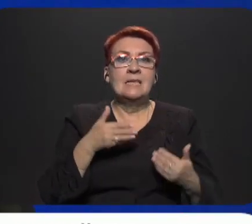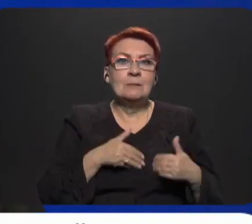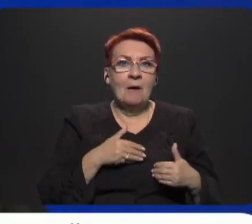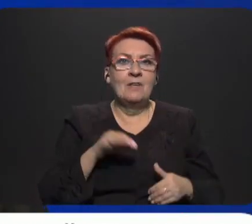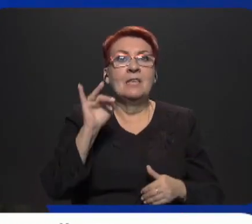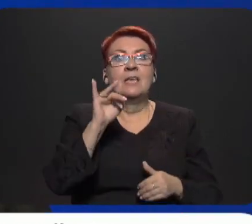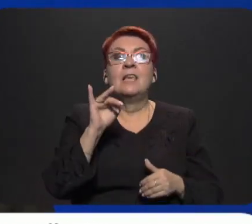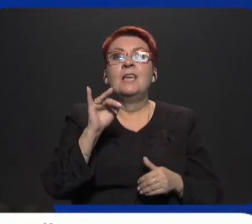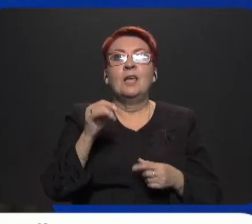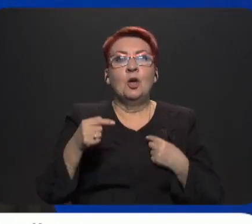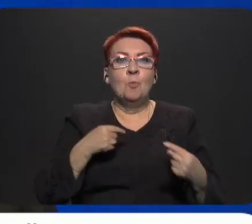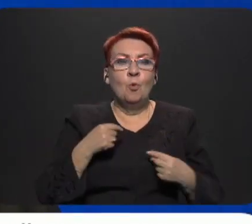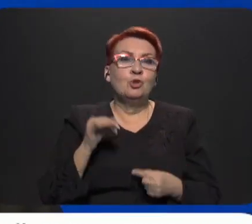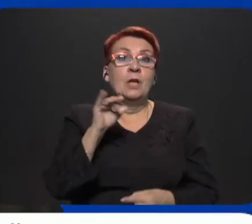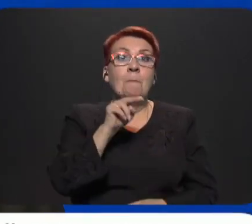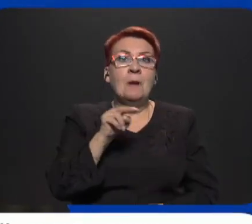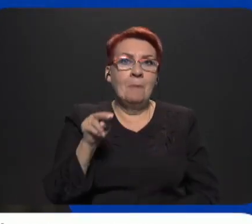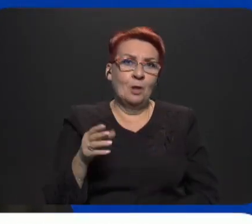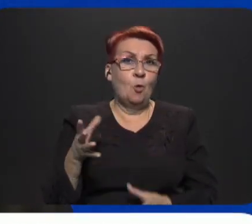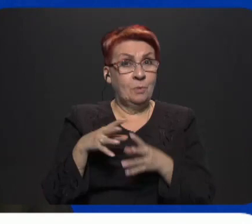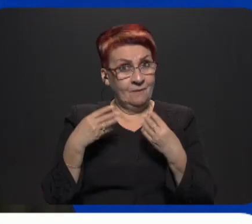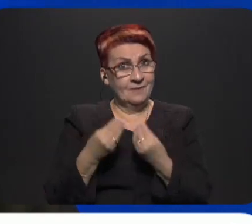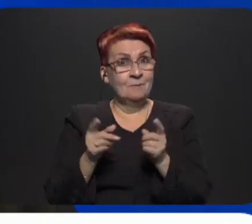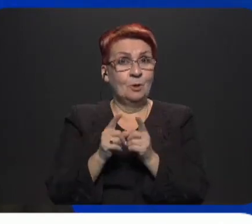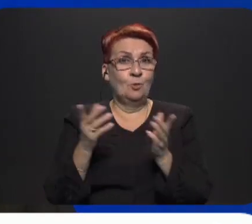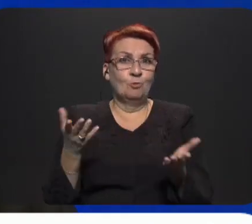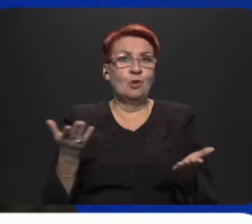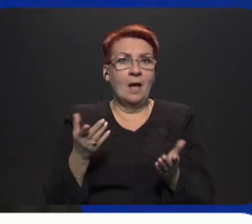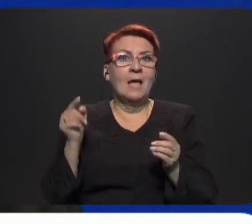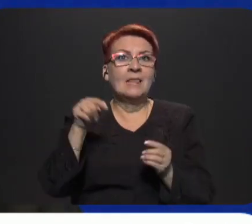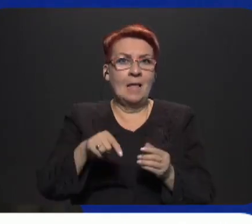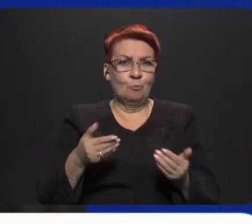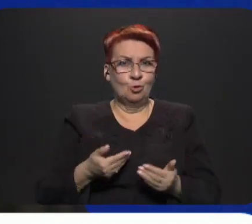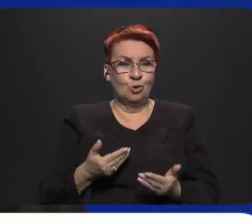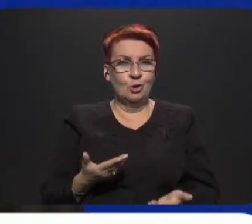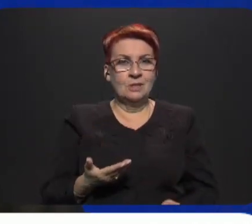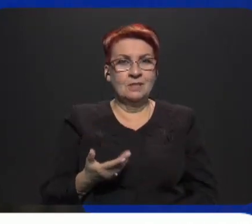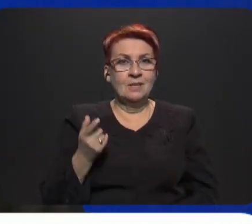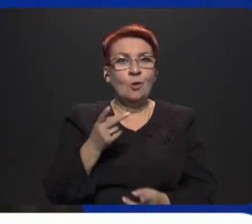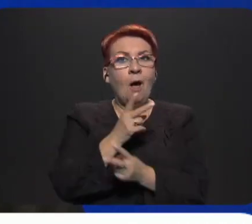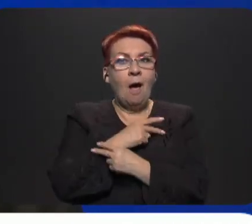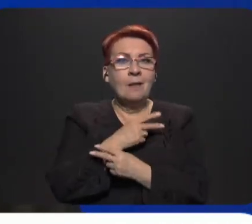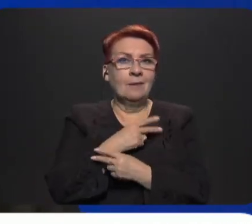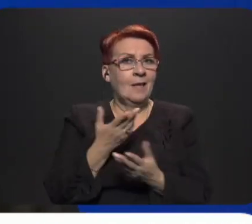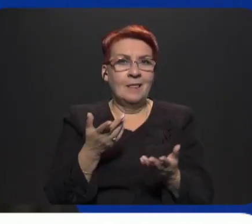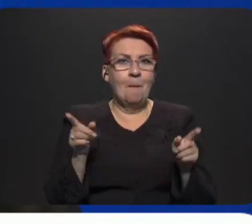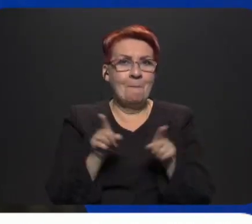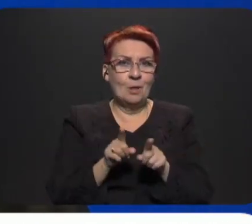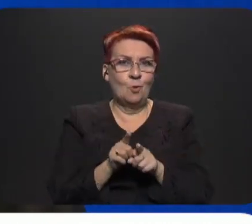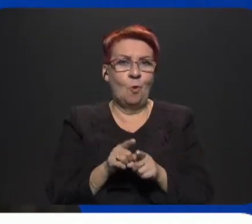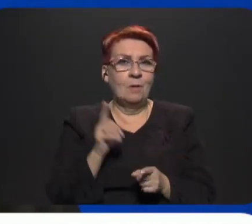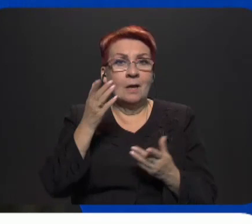Мученики, да. И преподобные, потому что какая там жизнь. Действительно ангелоподобные, потому что там уже